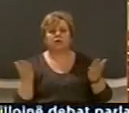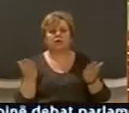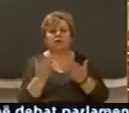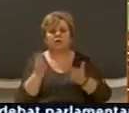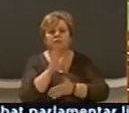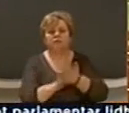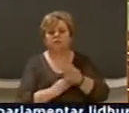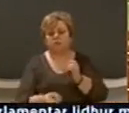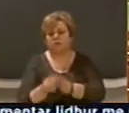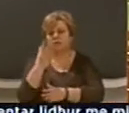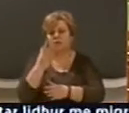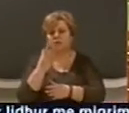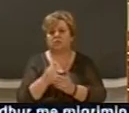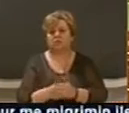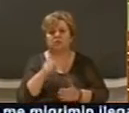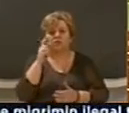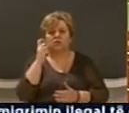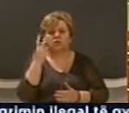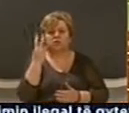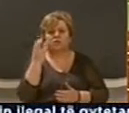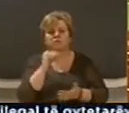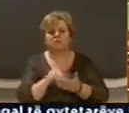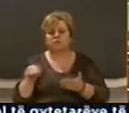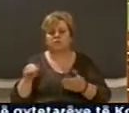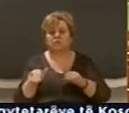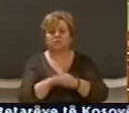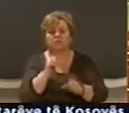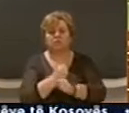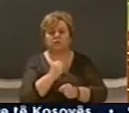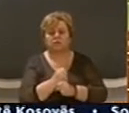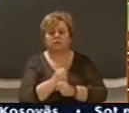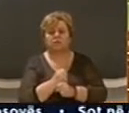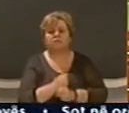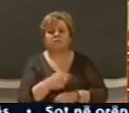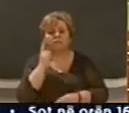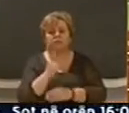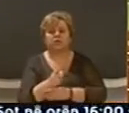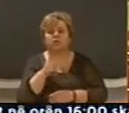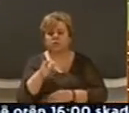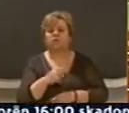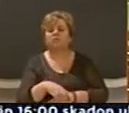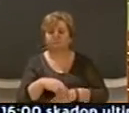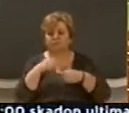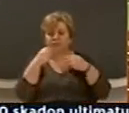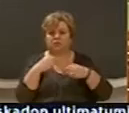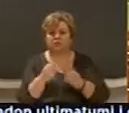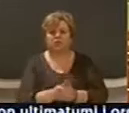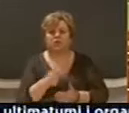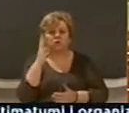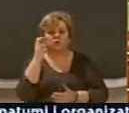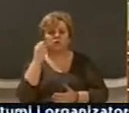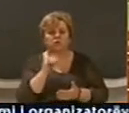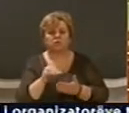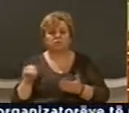filloni krijimin e 120.000 vendeve të reja të punës që pikrisht ju i premtuat, e 200.000